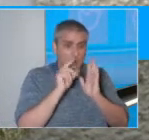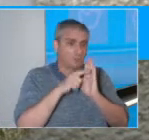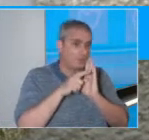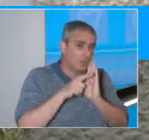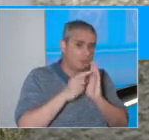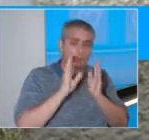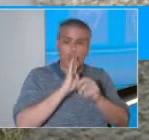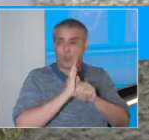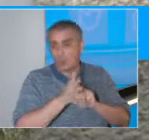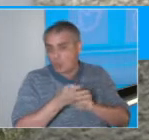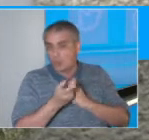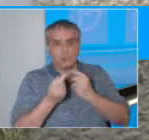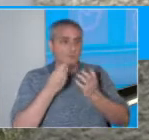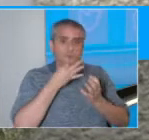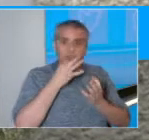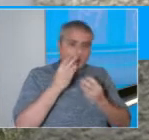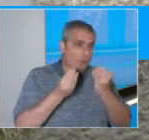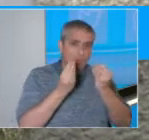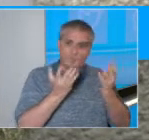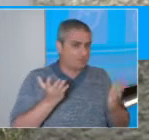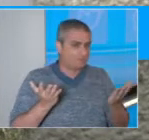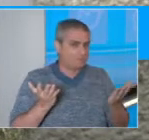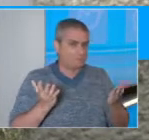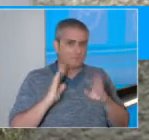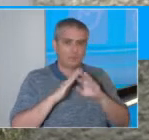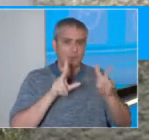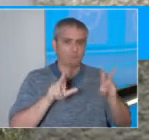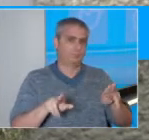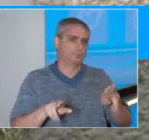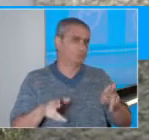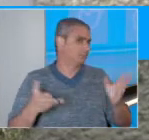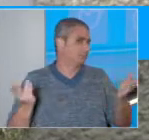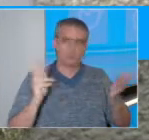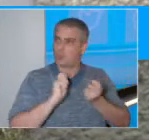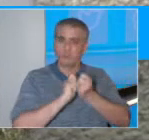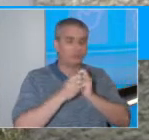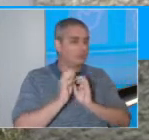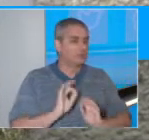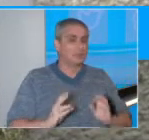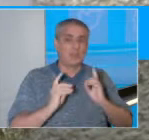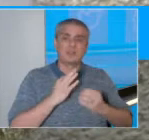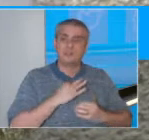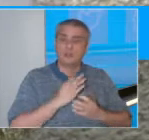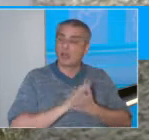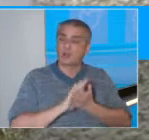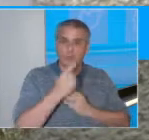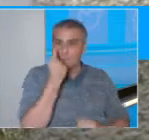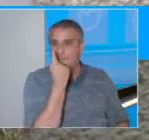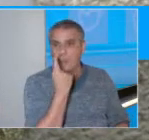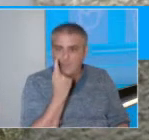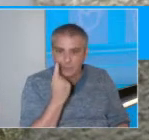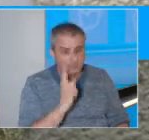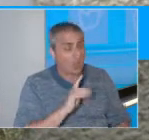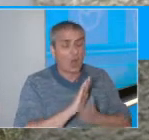הטכנולוגיה, של הקורונה ושיפור של הדברים, העקרונות הן אותן עקרונות. יש עתיד לא שינתה את דרכה לרגע אחד,